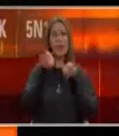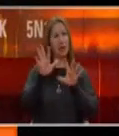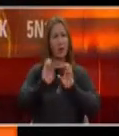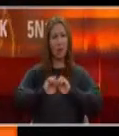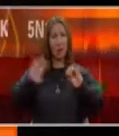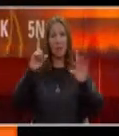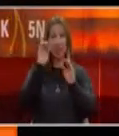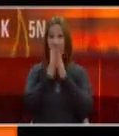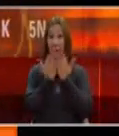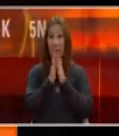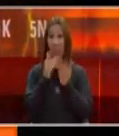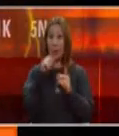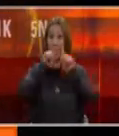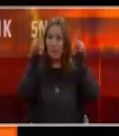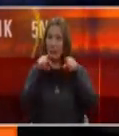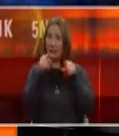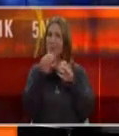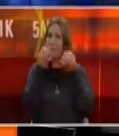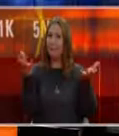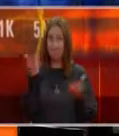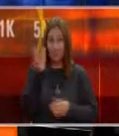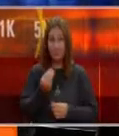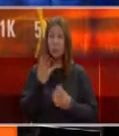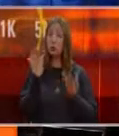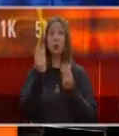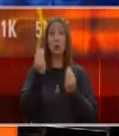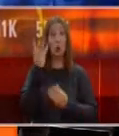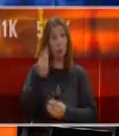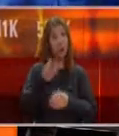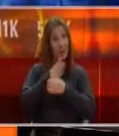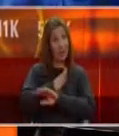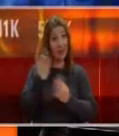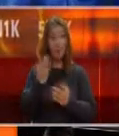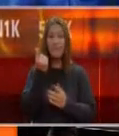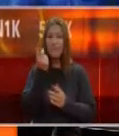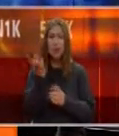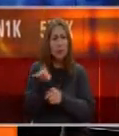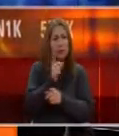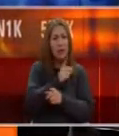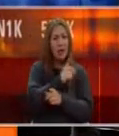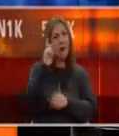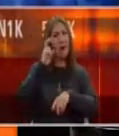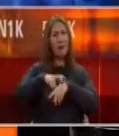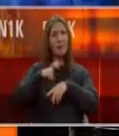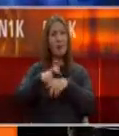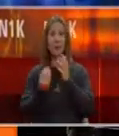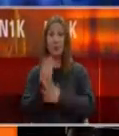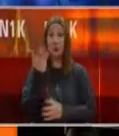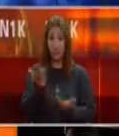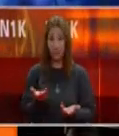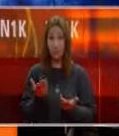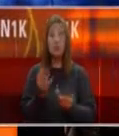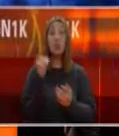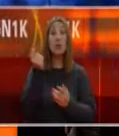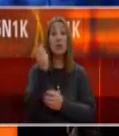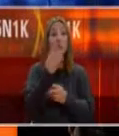ulaştırdığımız bir kitap. Onu da bir parantez açayım. Evet, çok da güzel olmuş hakikaten. Birçok şeyi tekrar hatırlama imkanı da var.